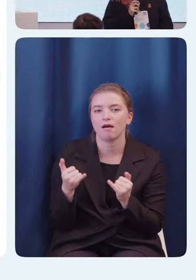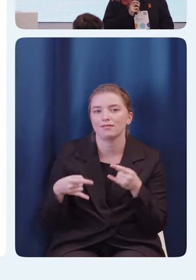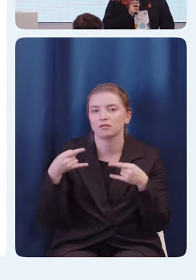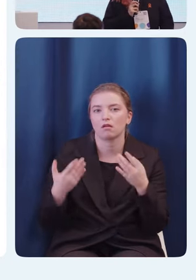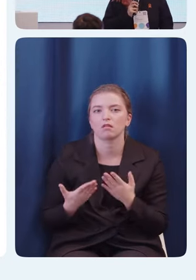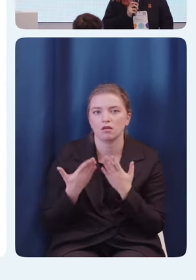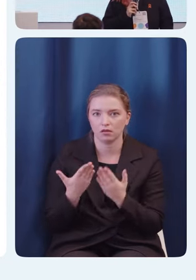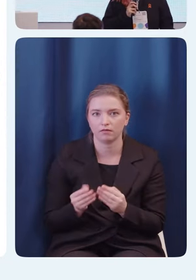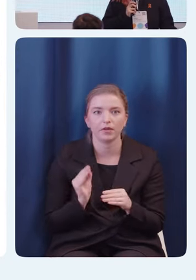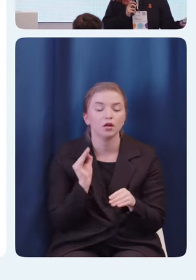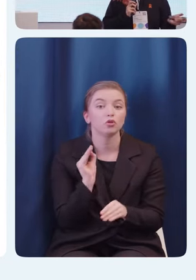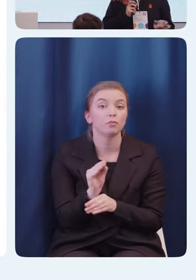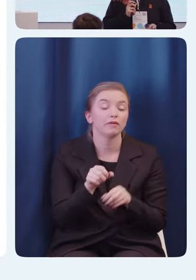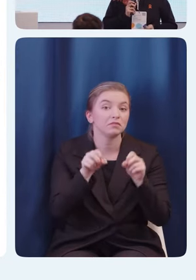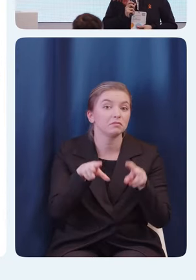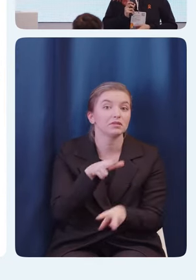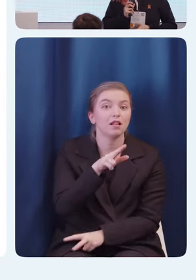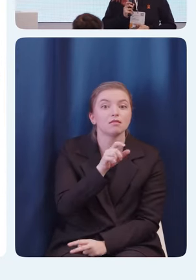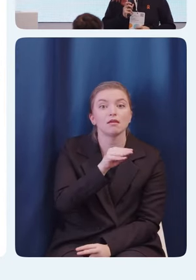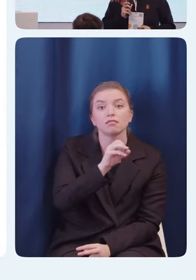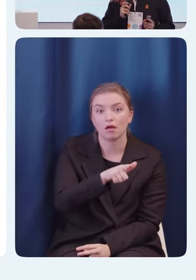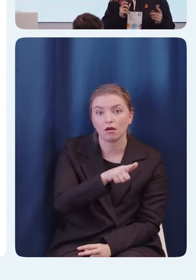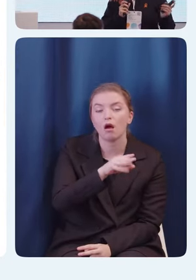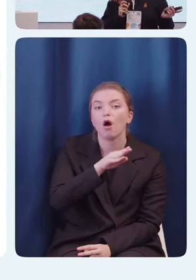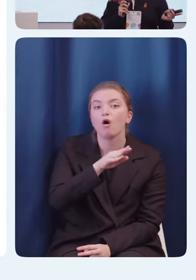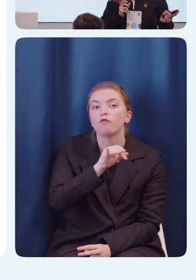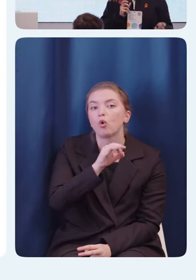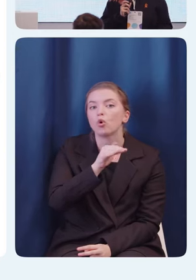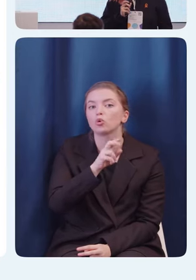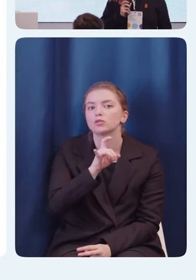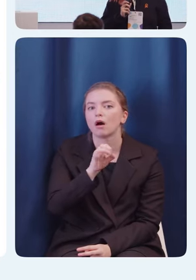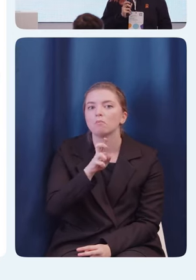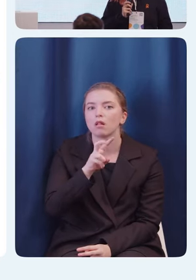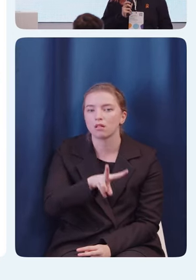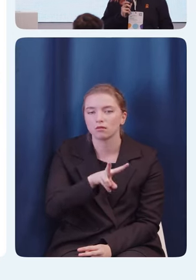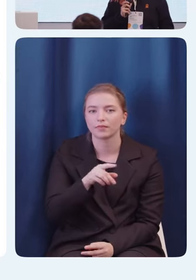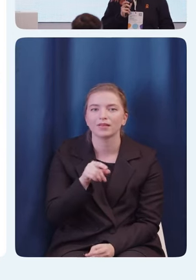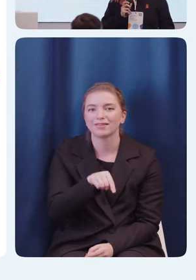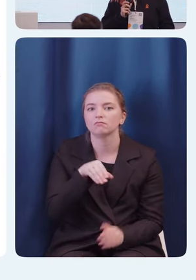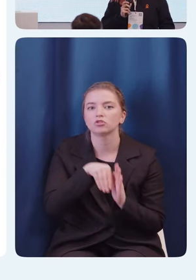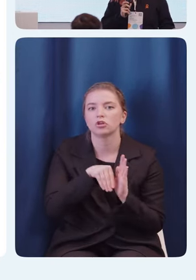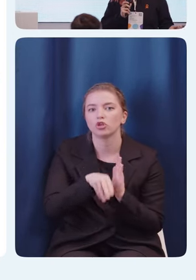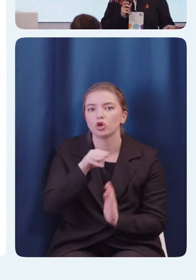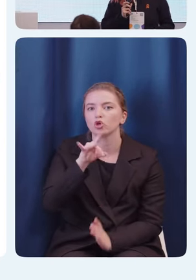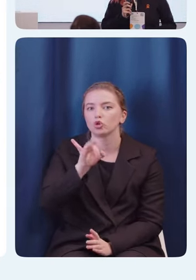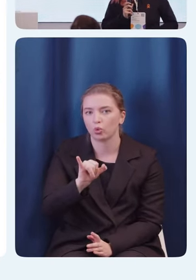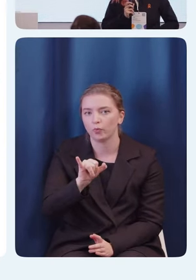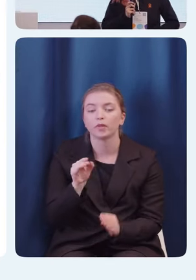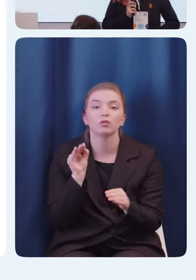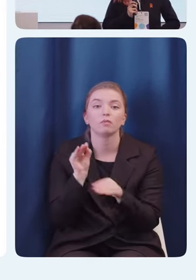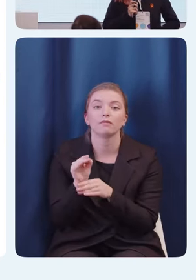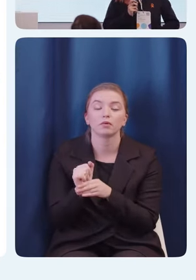Добавим тег Focusable in Touch Mode со значением true к контейнеру, в котором находятся все остальные элементы.